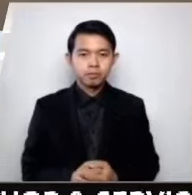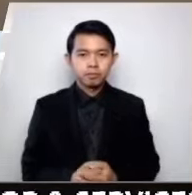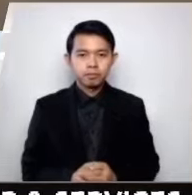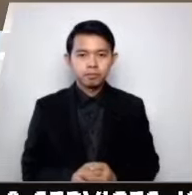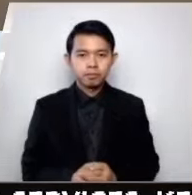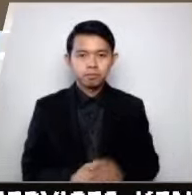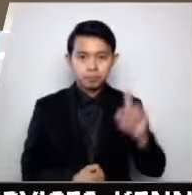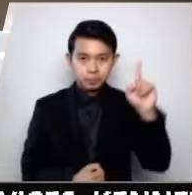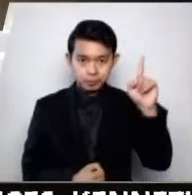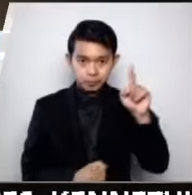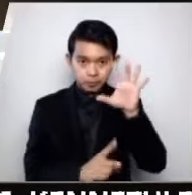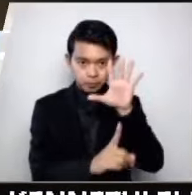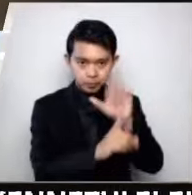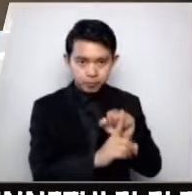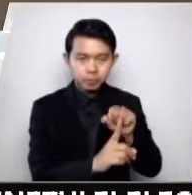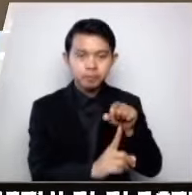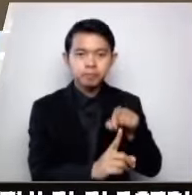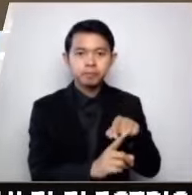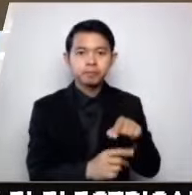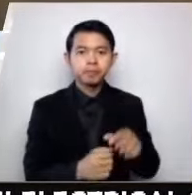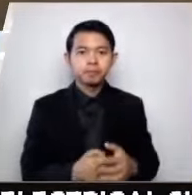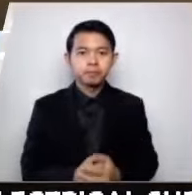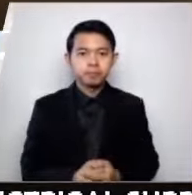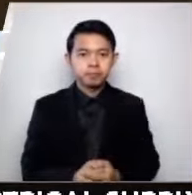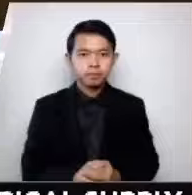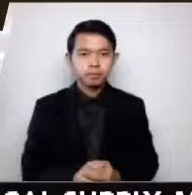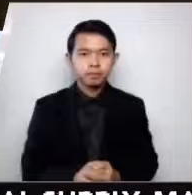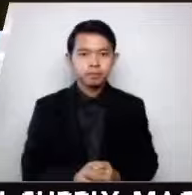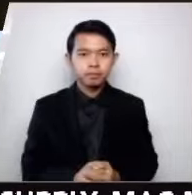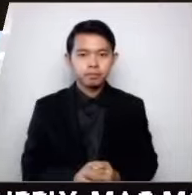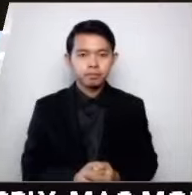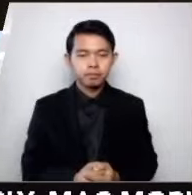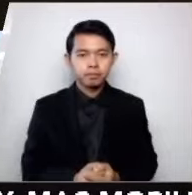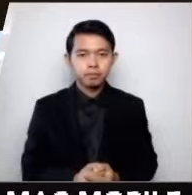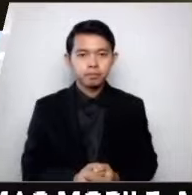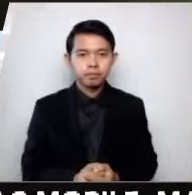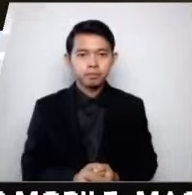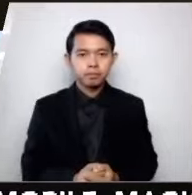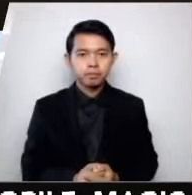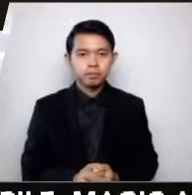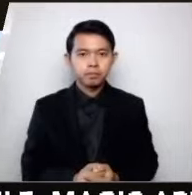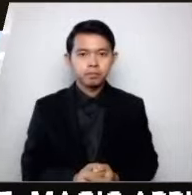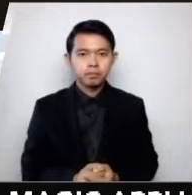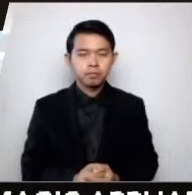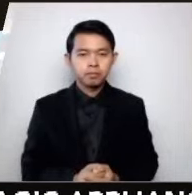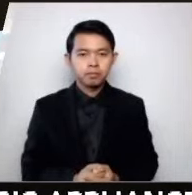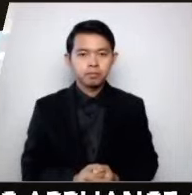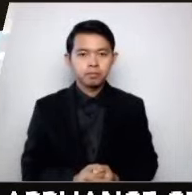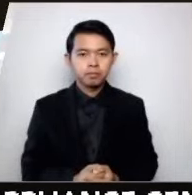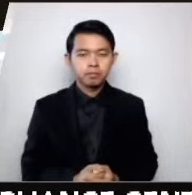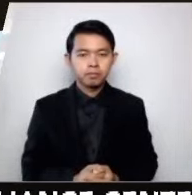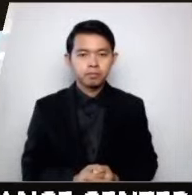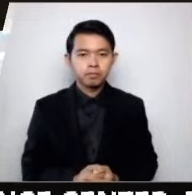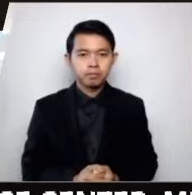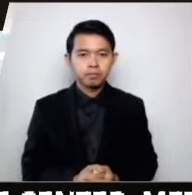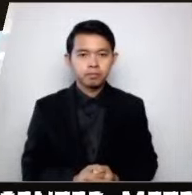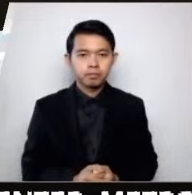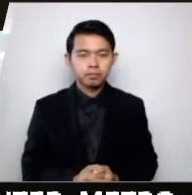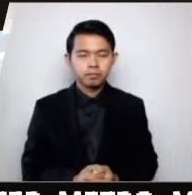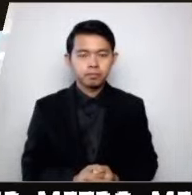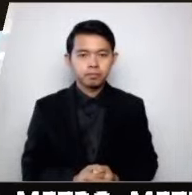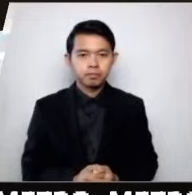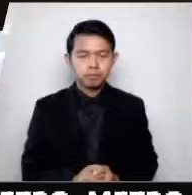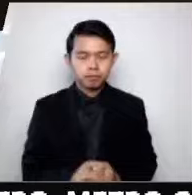Patricio Nades Nazoriano. Apo! Ikaw inaaresto namin sa Salong Parter. Sa bisa ng arrest